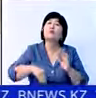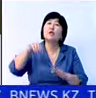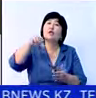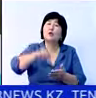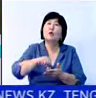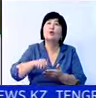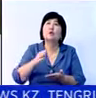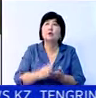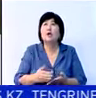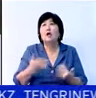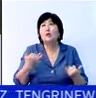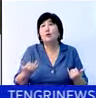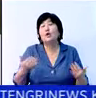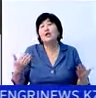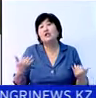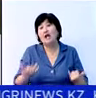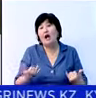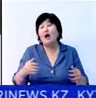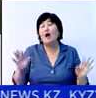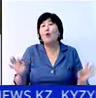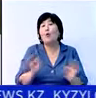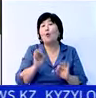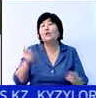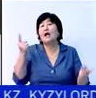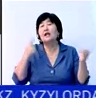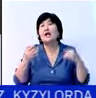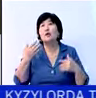көрініп жүр. Біздің жаңа орындаған шығармамыз біреуі